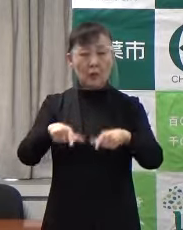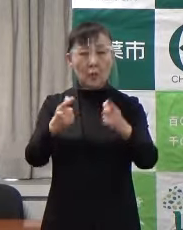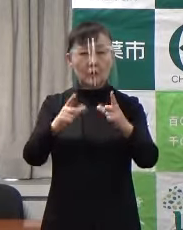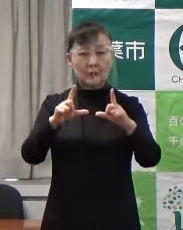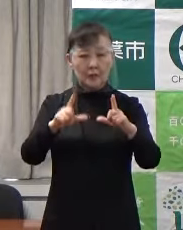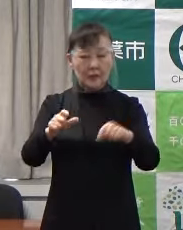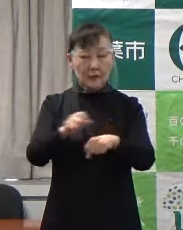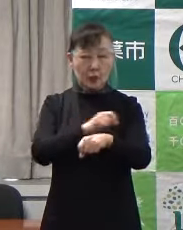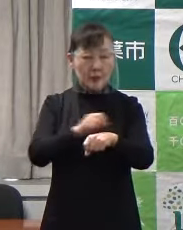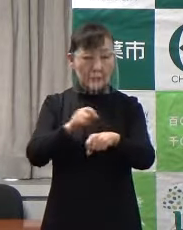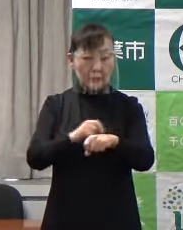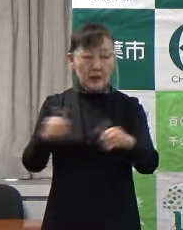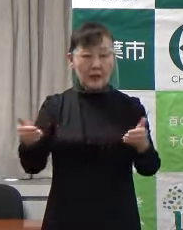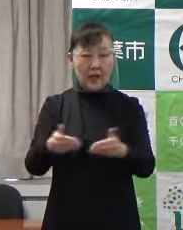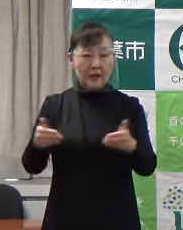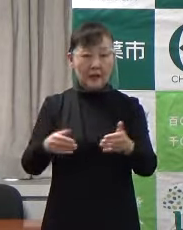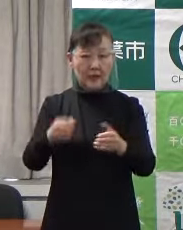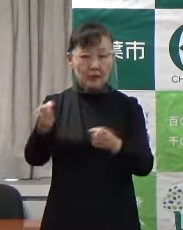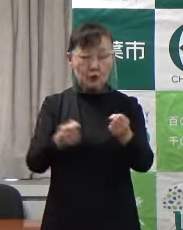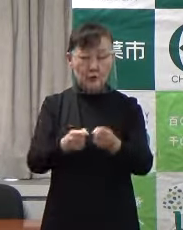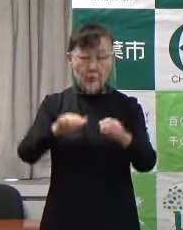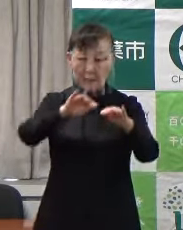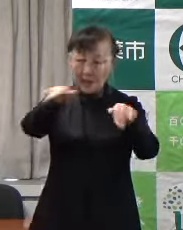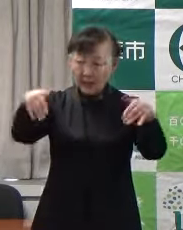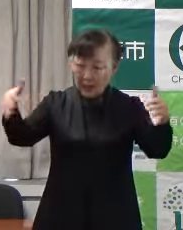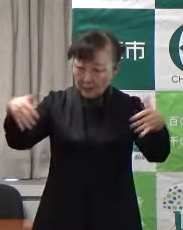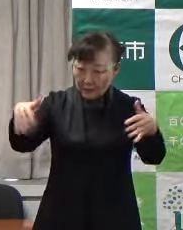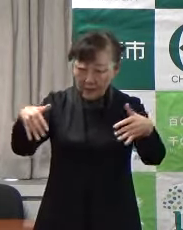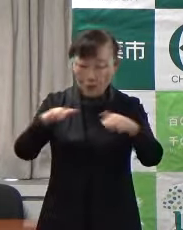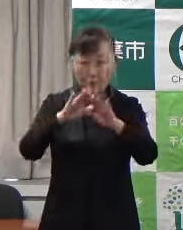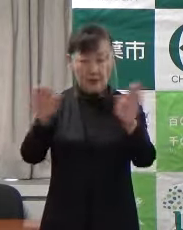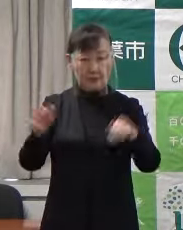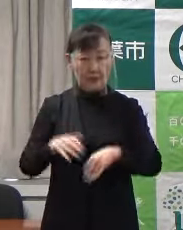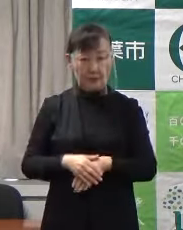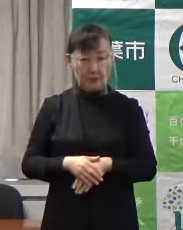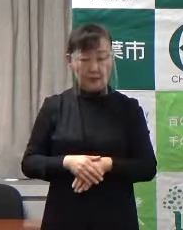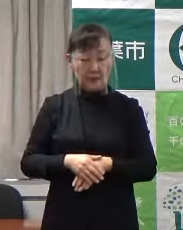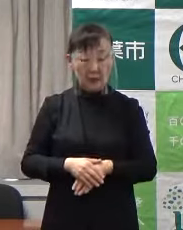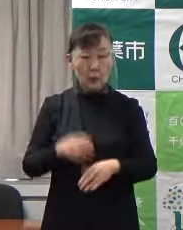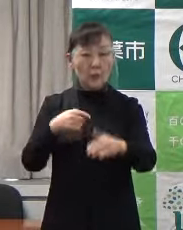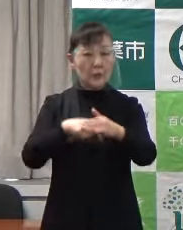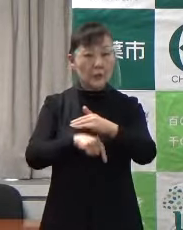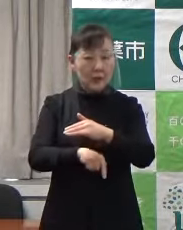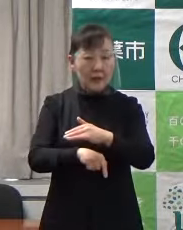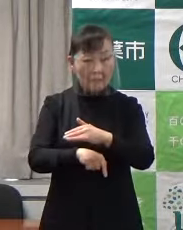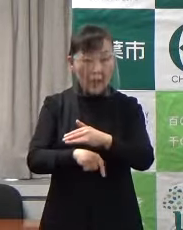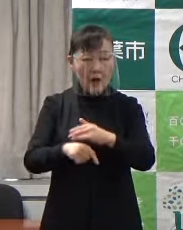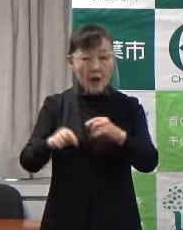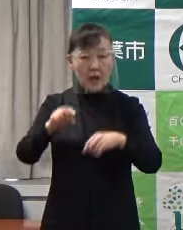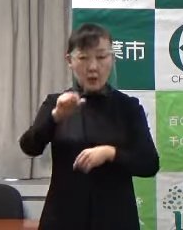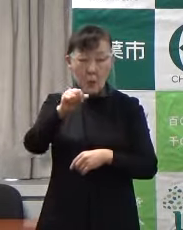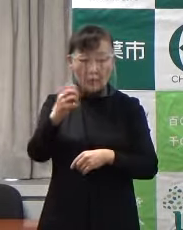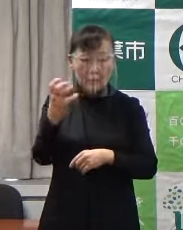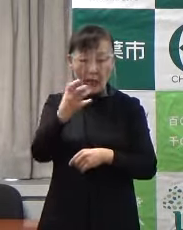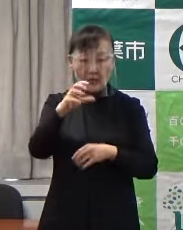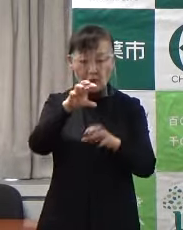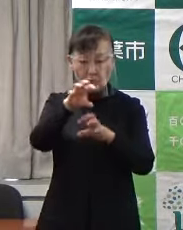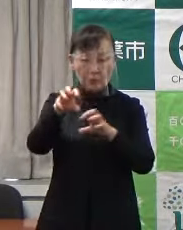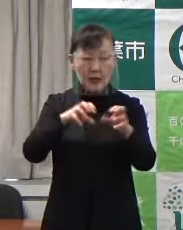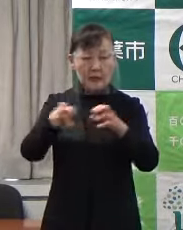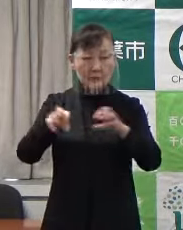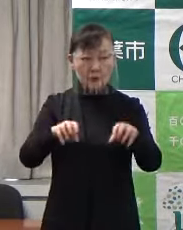ベント働く車みんな集まれを開催いたします。この土木の日の由来ですけれども、土木の漢字を分解すると、